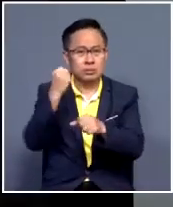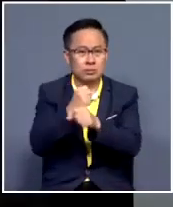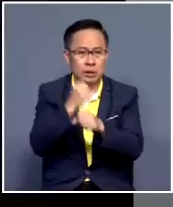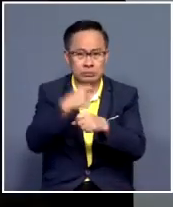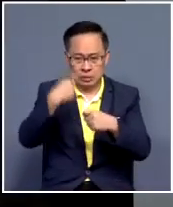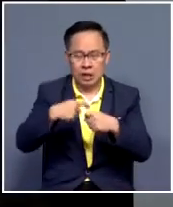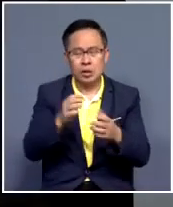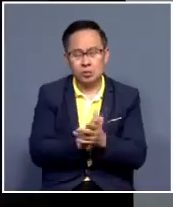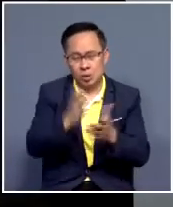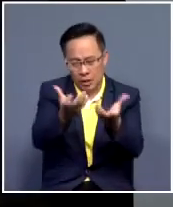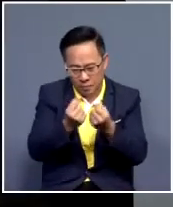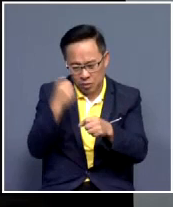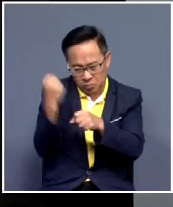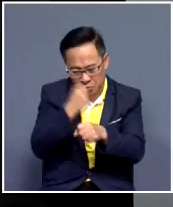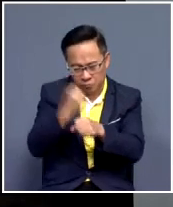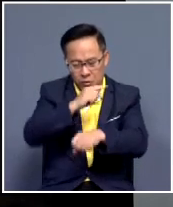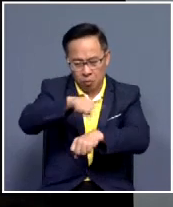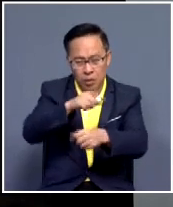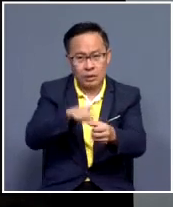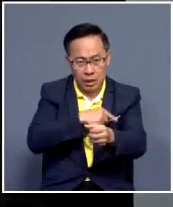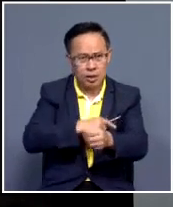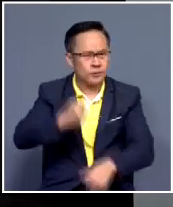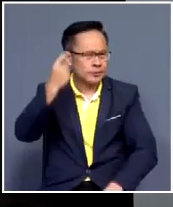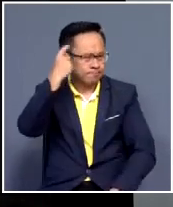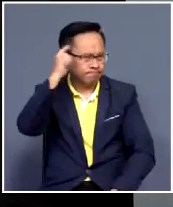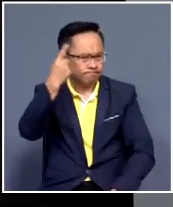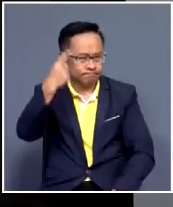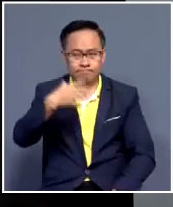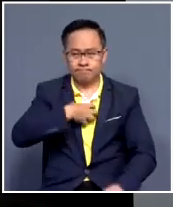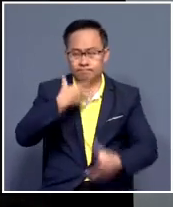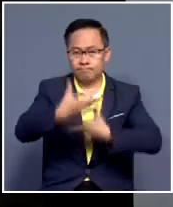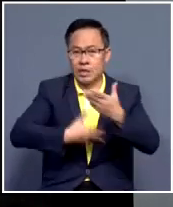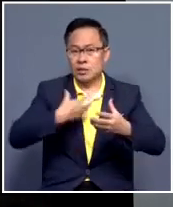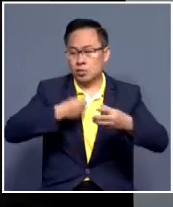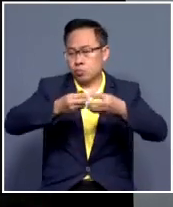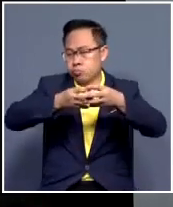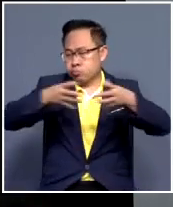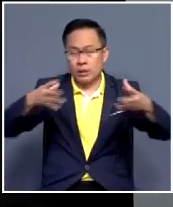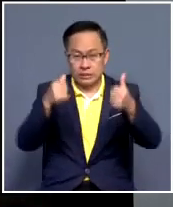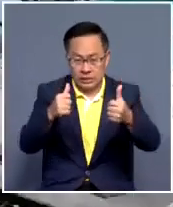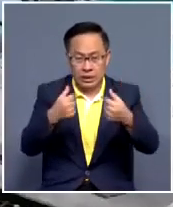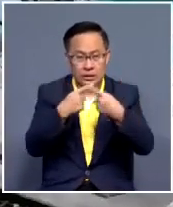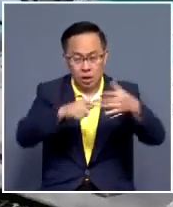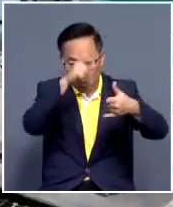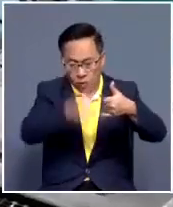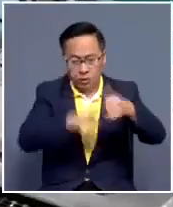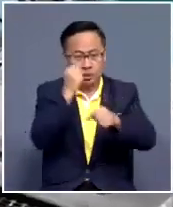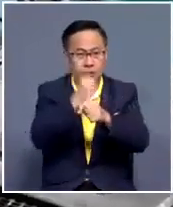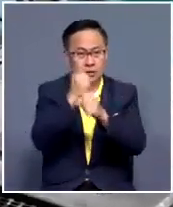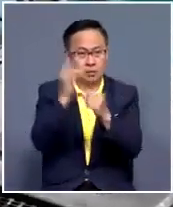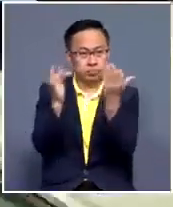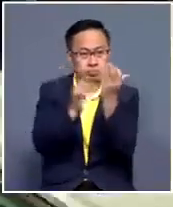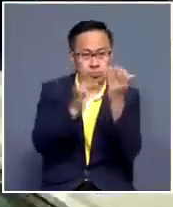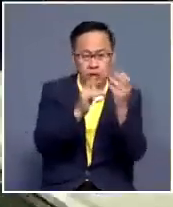โจทย์ของเราโจทย์หนึ่งที่จะทำยังไงในการที่ว่าธุรกิจอยากจะเติบโตนะแต่ว่าบุคลากรเนี่ยทางด้านนวัตกรรมเนี่ยมันยังมีไม่เพียง